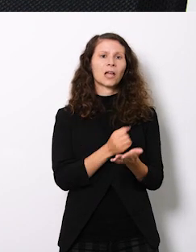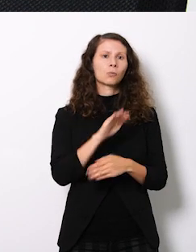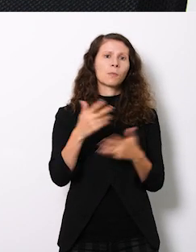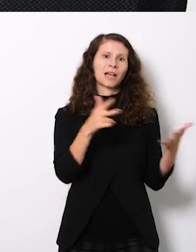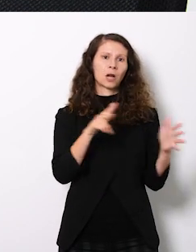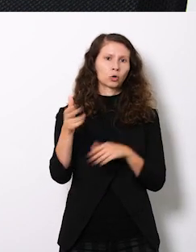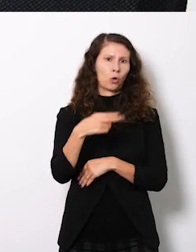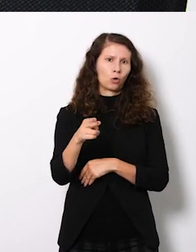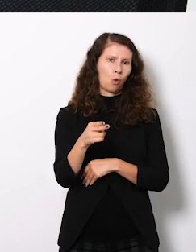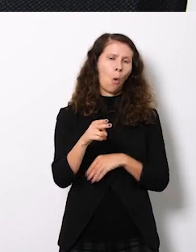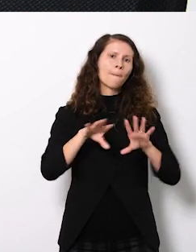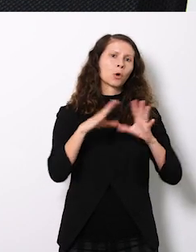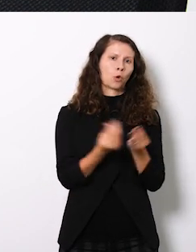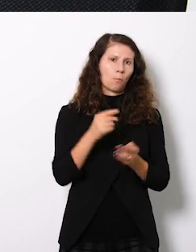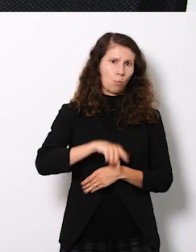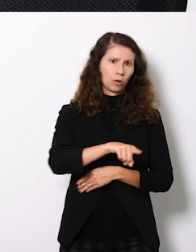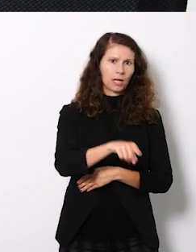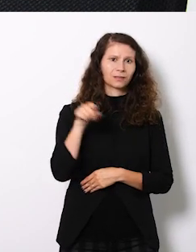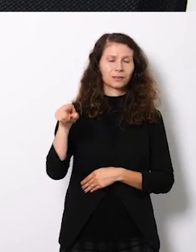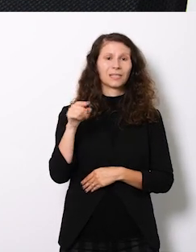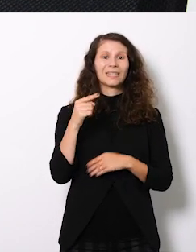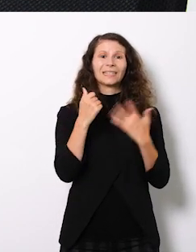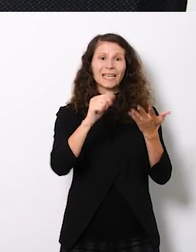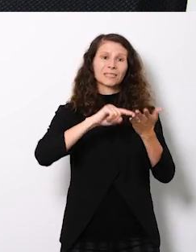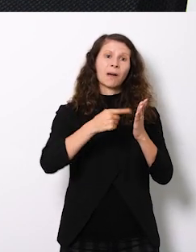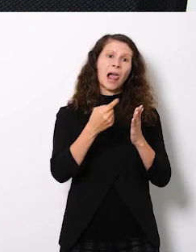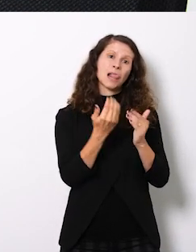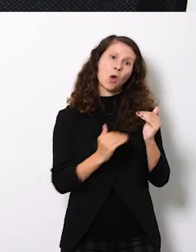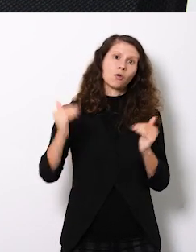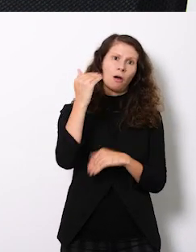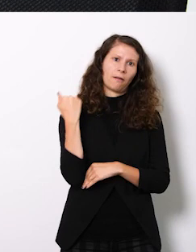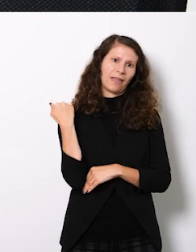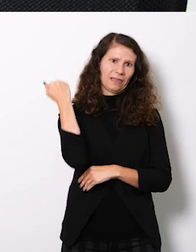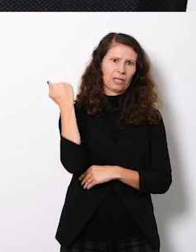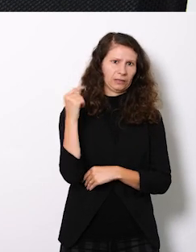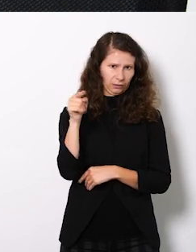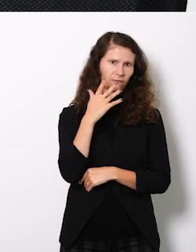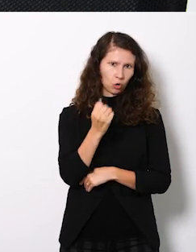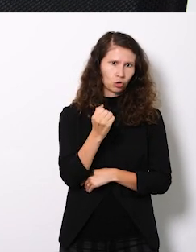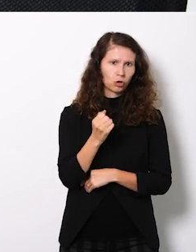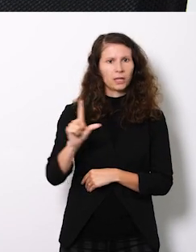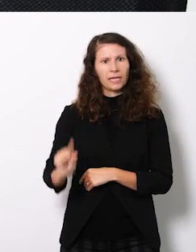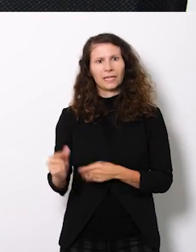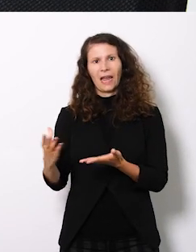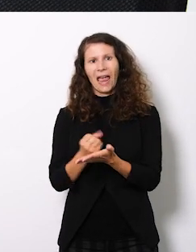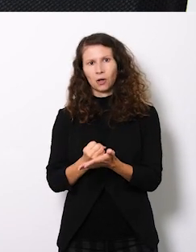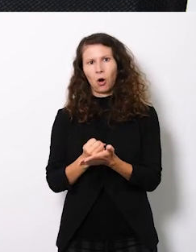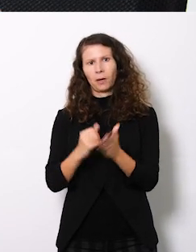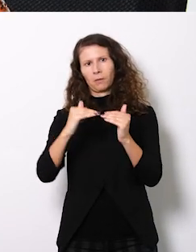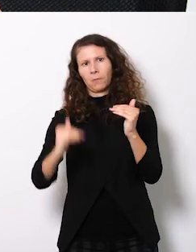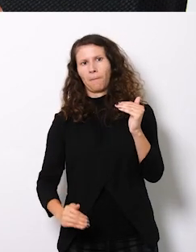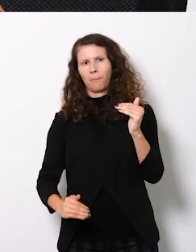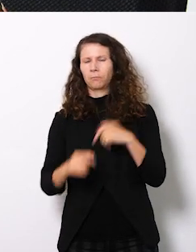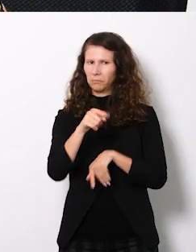Euro brutto monatlich liegen, sechsmal höher entlasten wollen als FDP, als eben niedrigere Einkommen. Haben